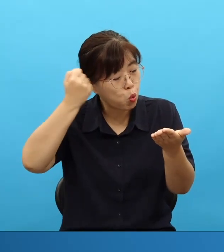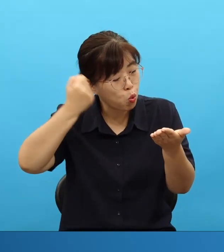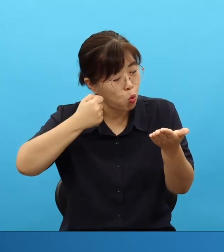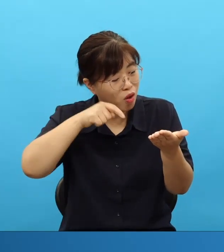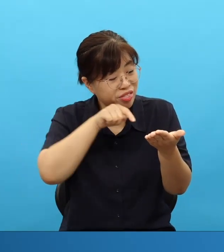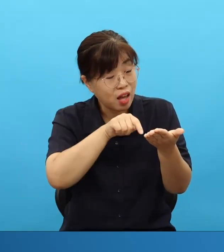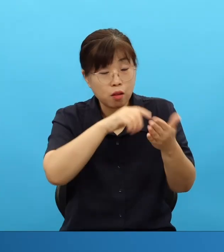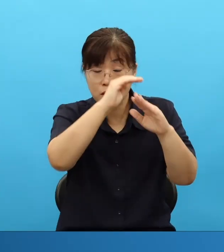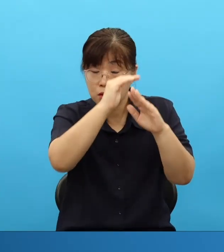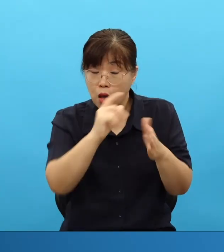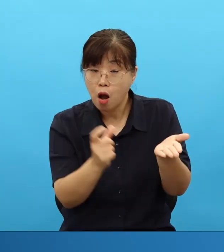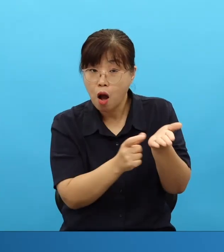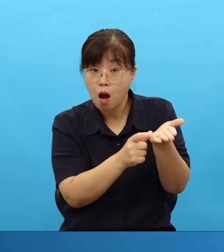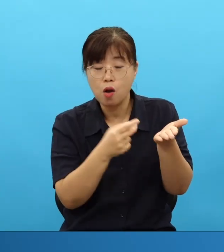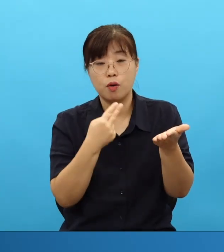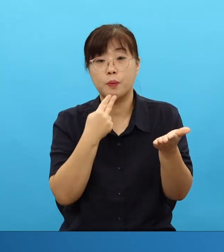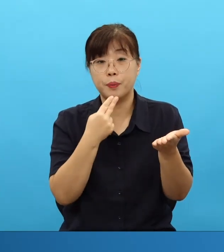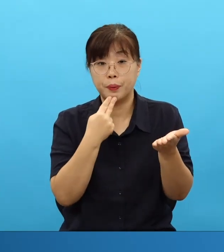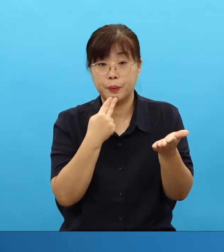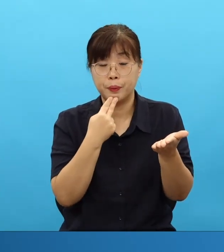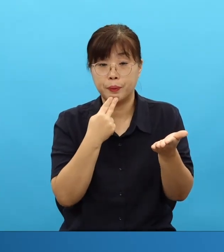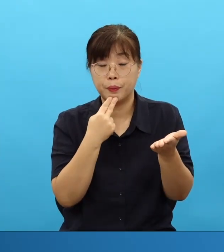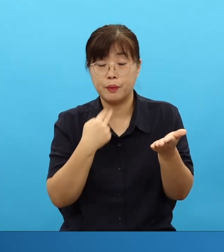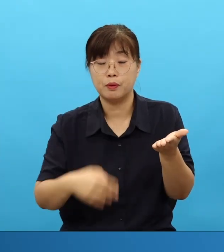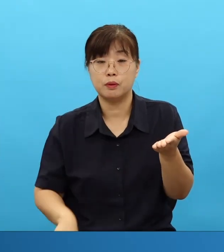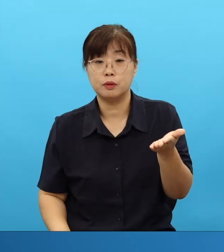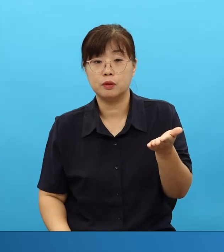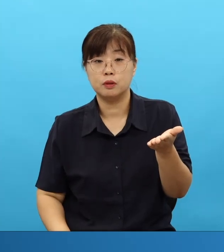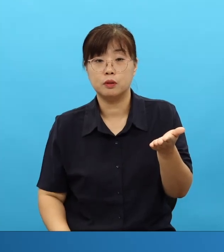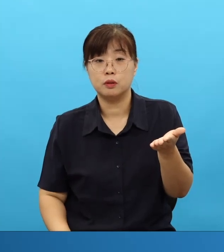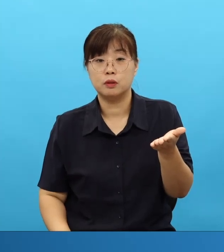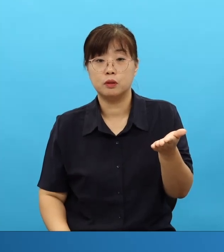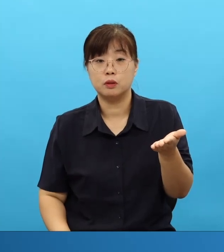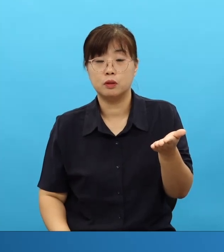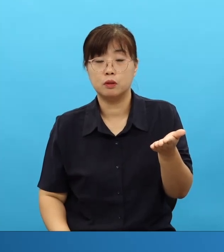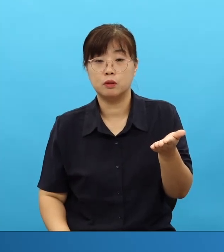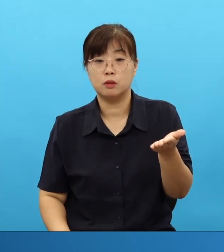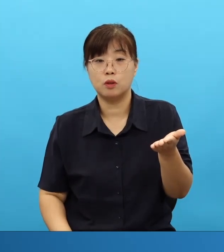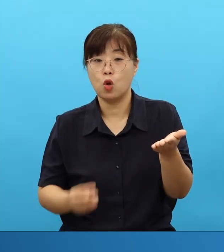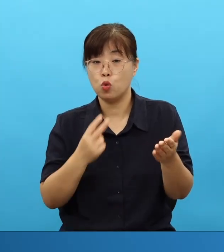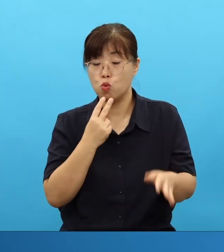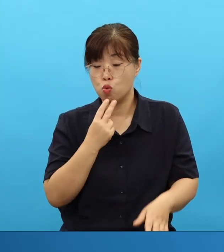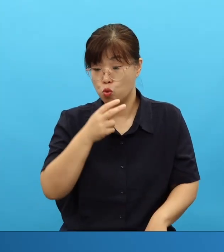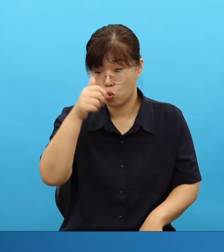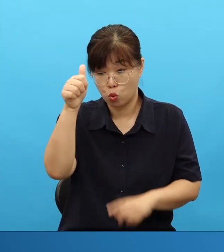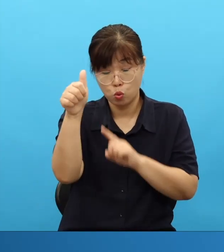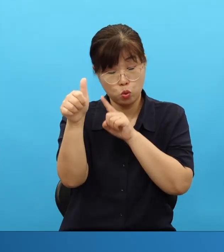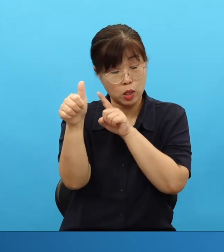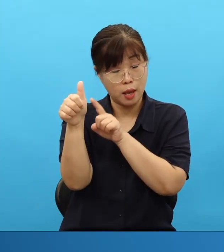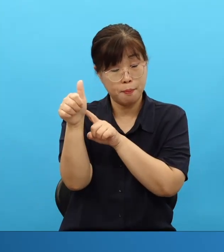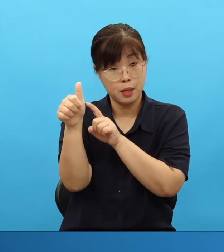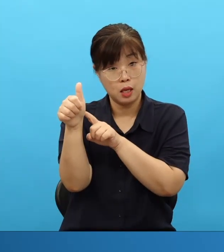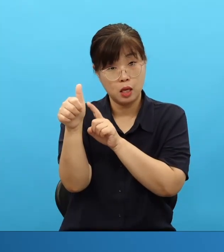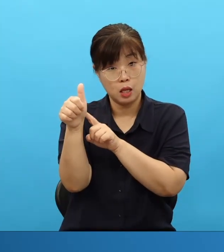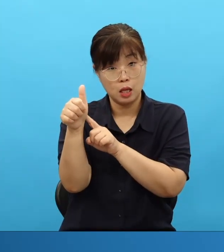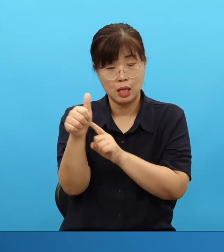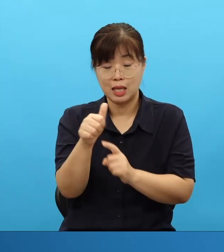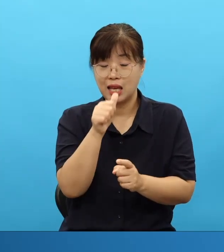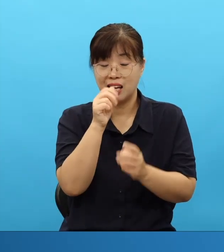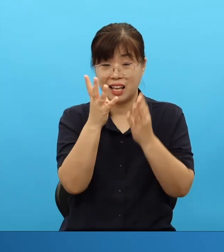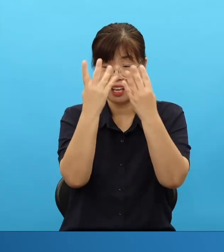없습니다 약간의 한군데는 있더라고요 요셉이 뭐라고 말했 면은 감옥에서